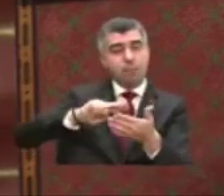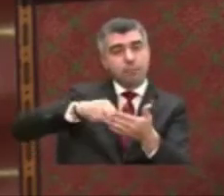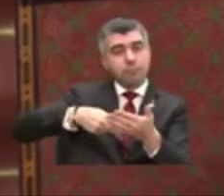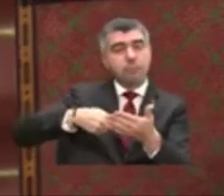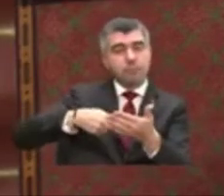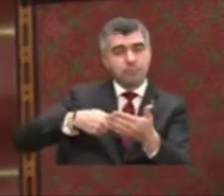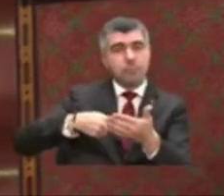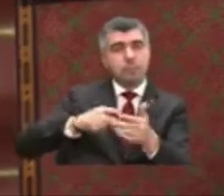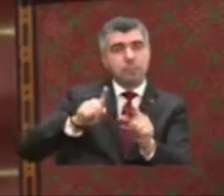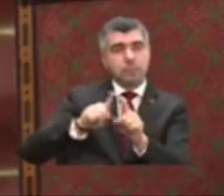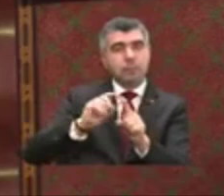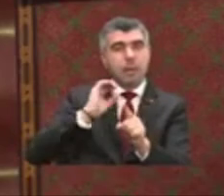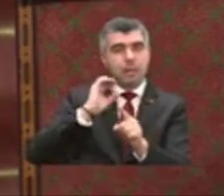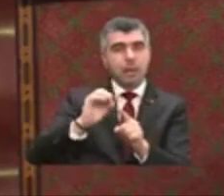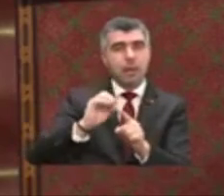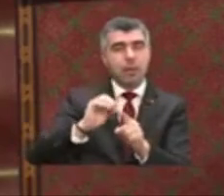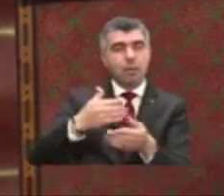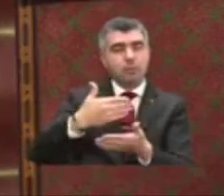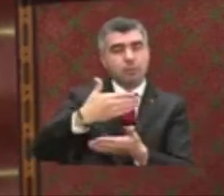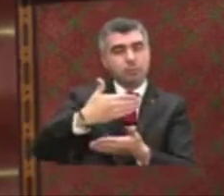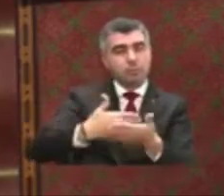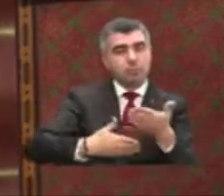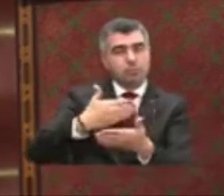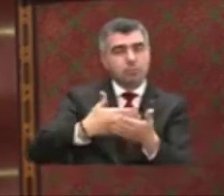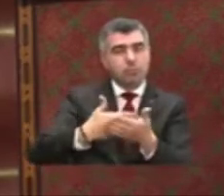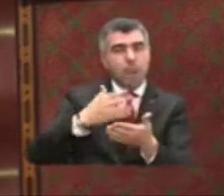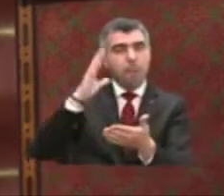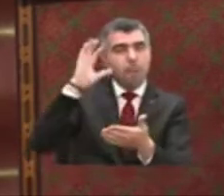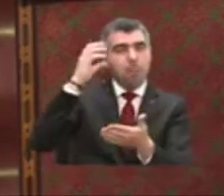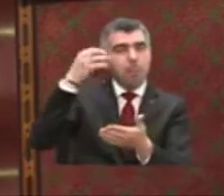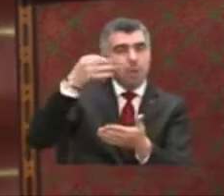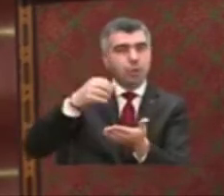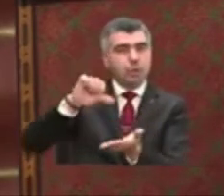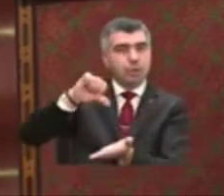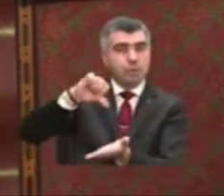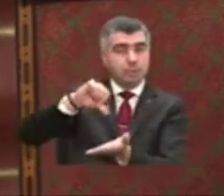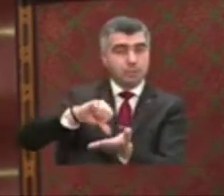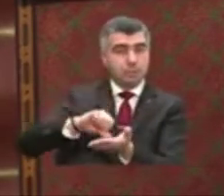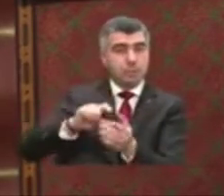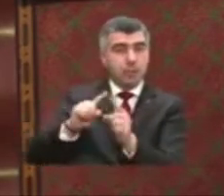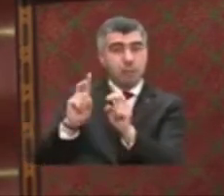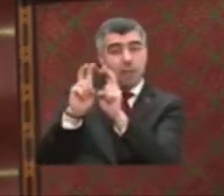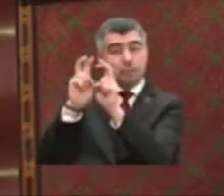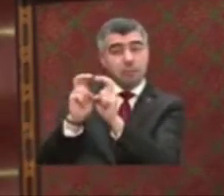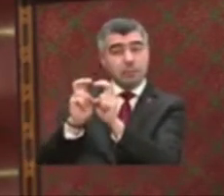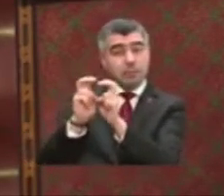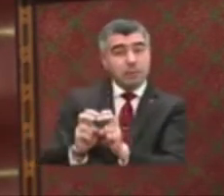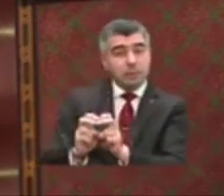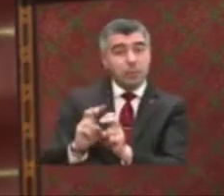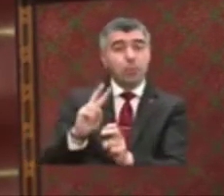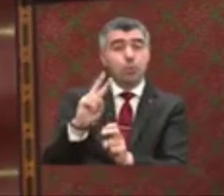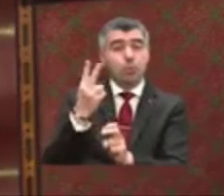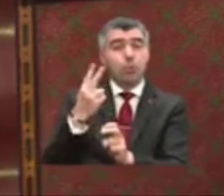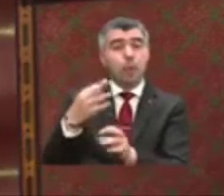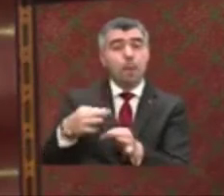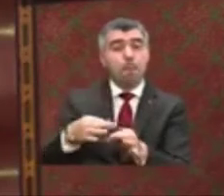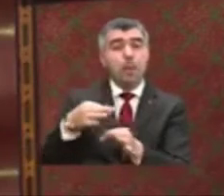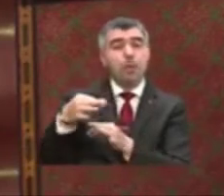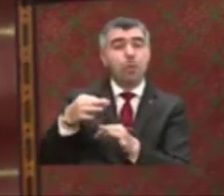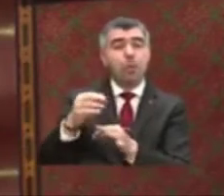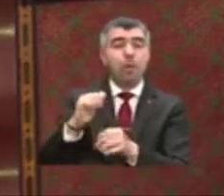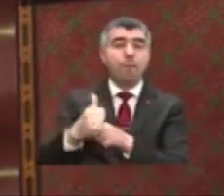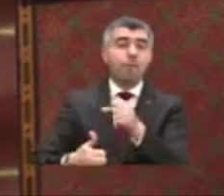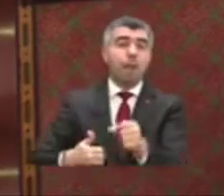وقعنا على الفرشة المائية، العقد الفرشة بالنسبة لبرشيد اللي تيتناقص الفرشة المائية